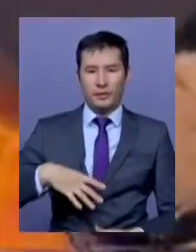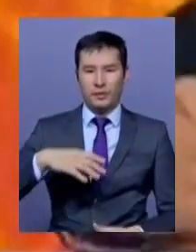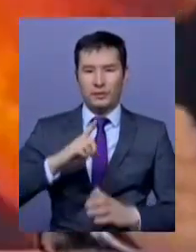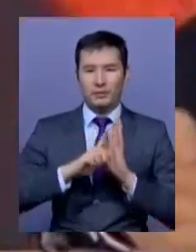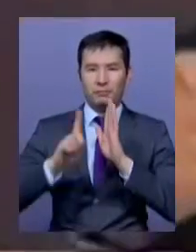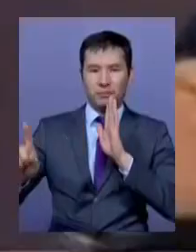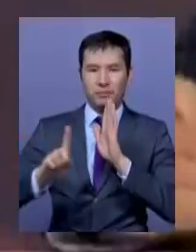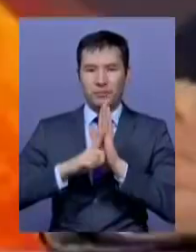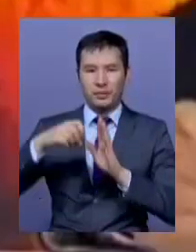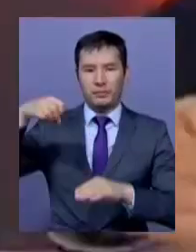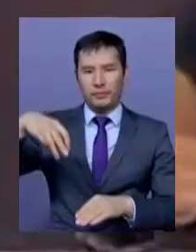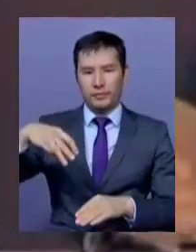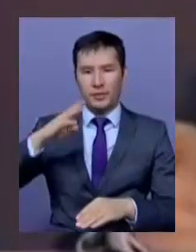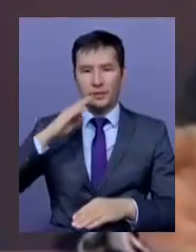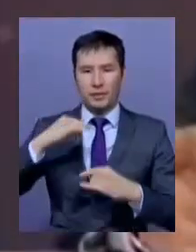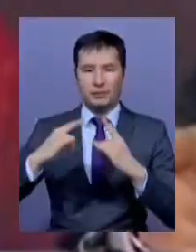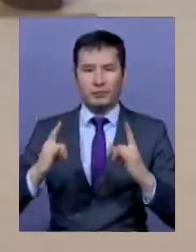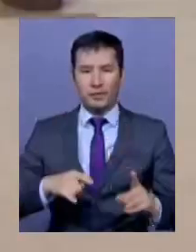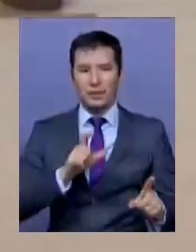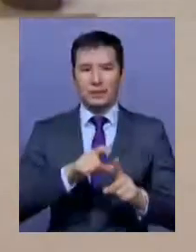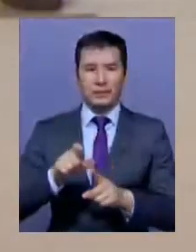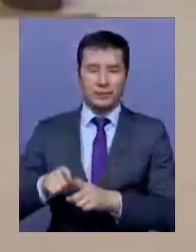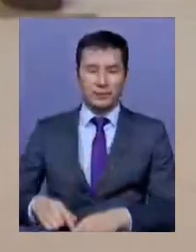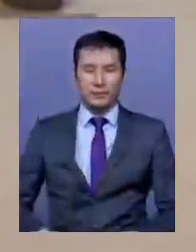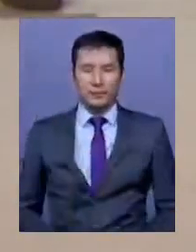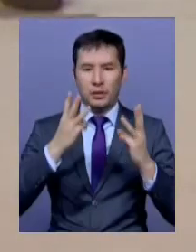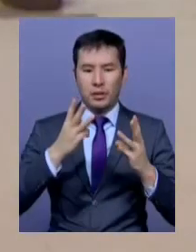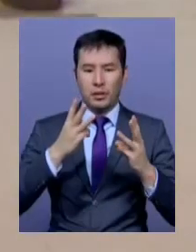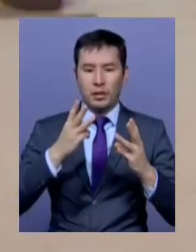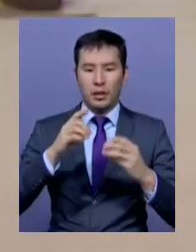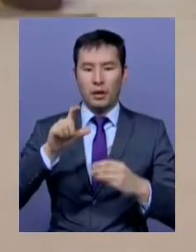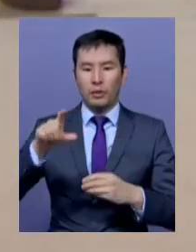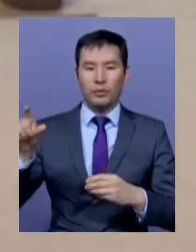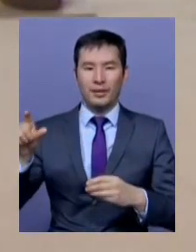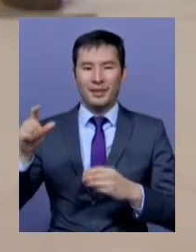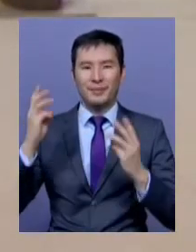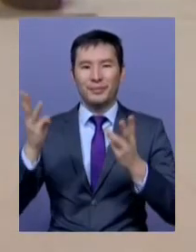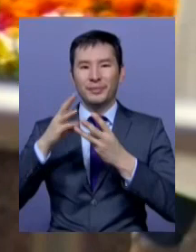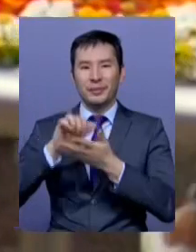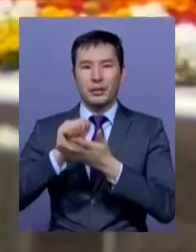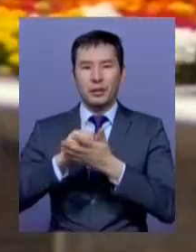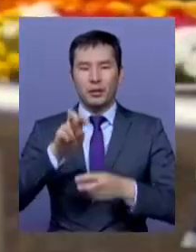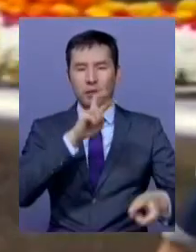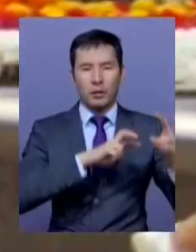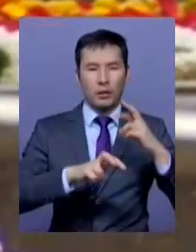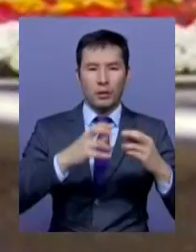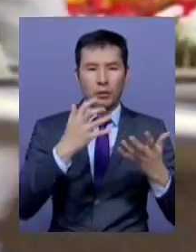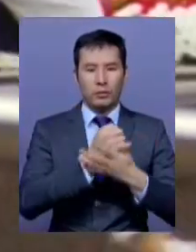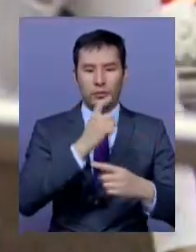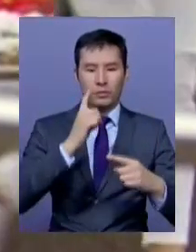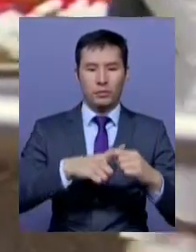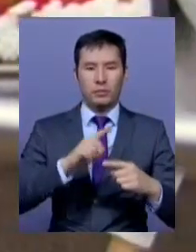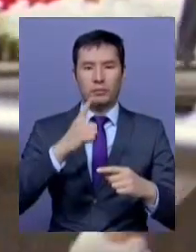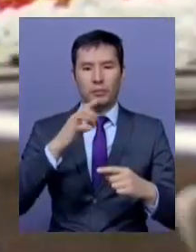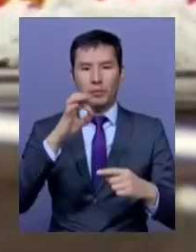өзінің алып отқан жаңағы барлық шығын өте алмайды. Сонымен қатар кәсіпкерлер палатасының басшысы Қазақстанда жаңа салық